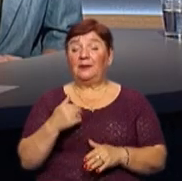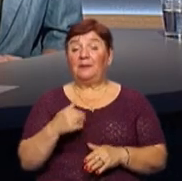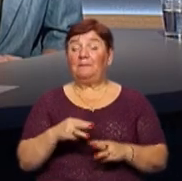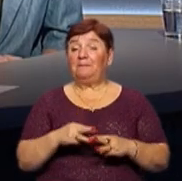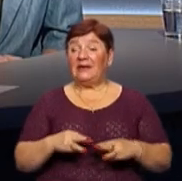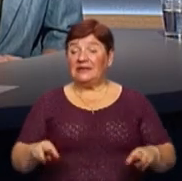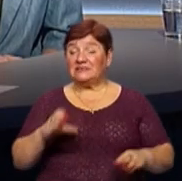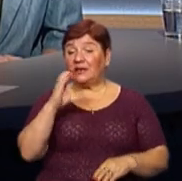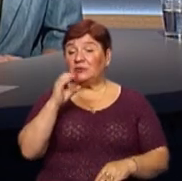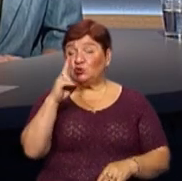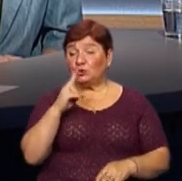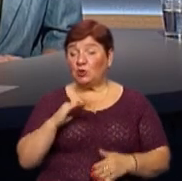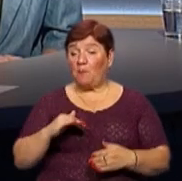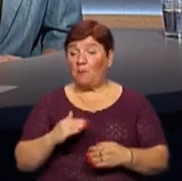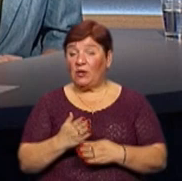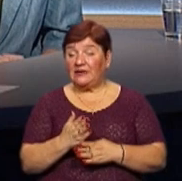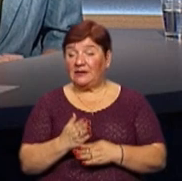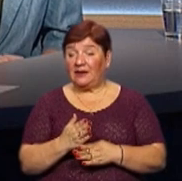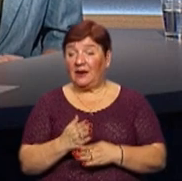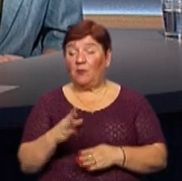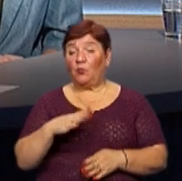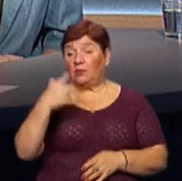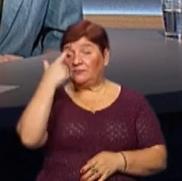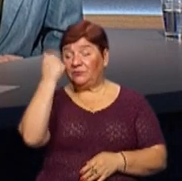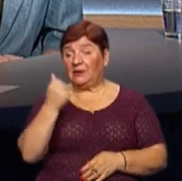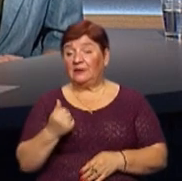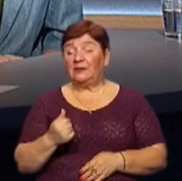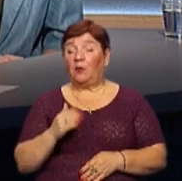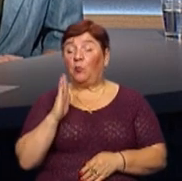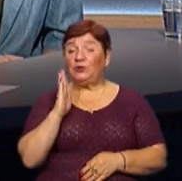Міністром соціальної політики було зроблено об'яву, що буде